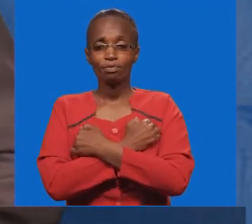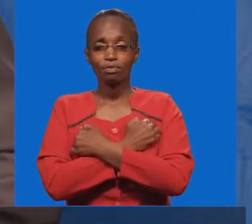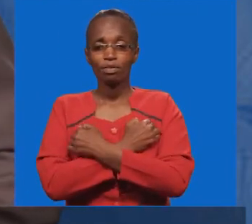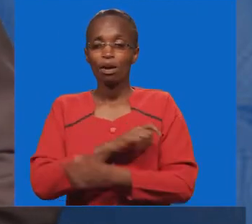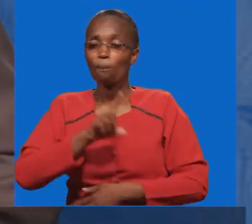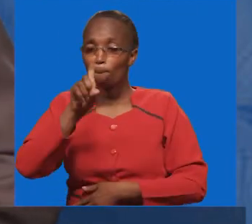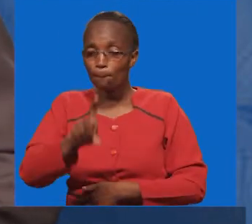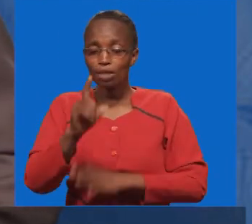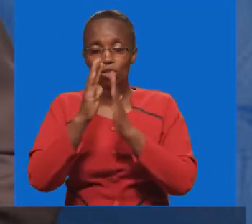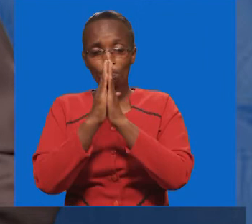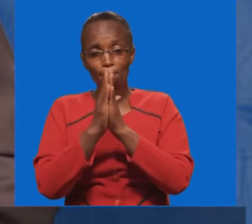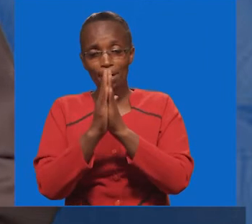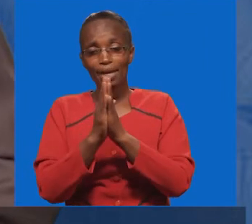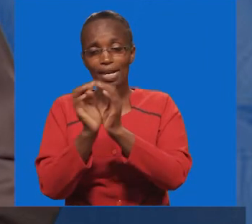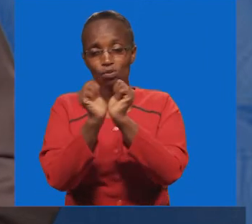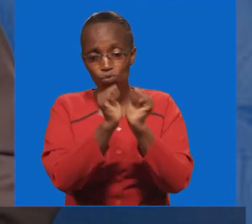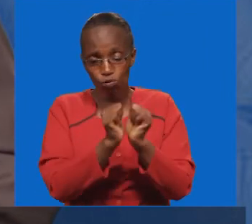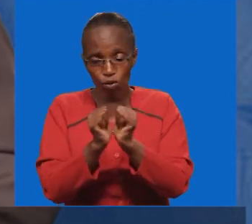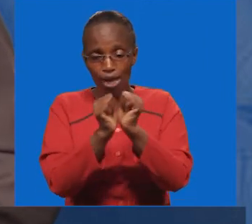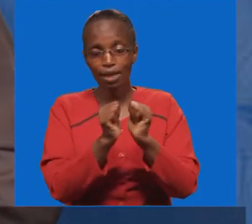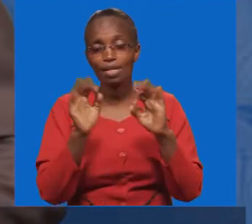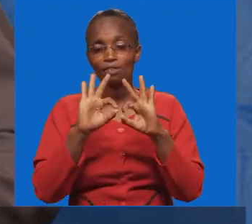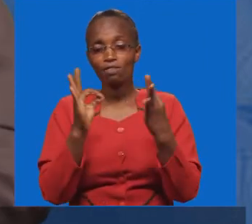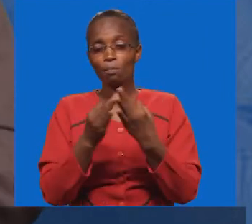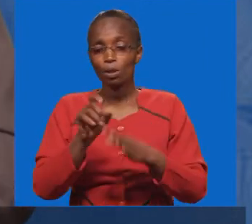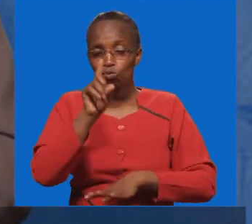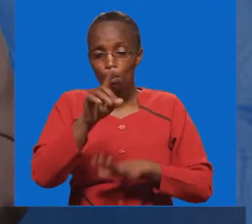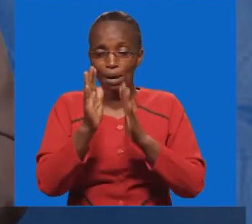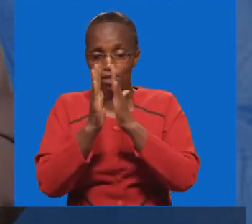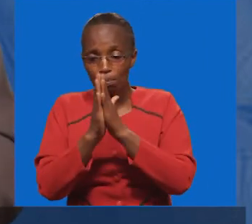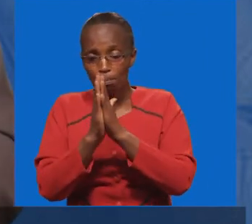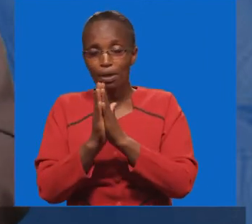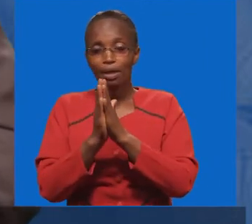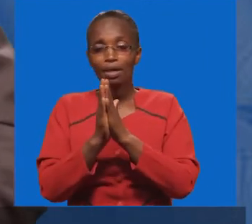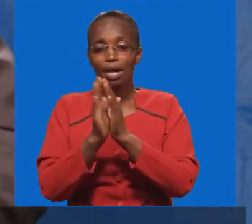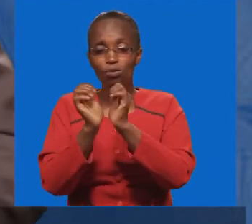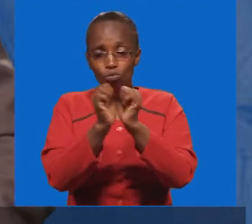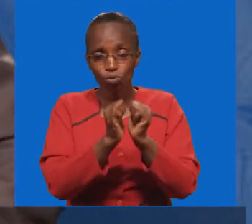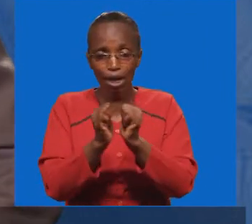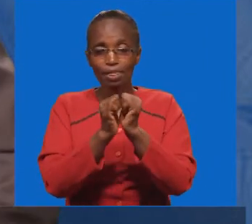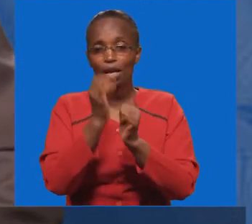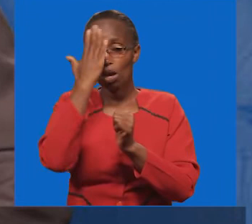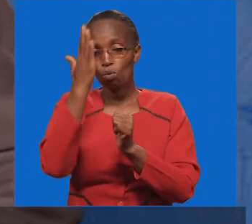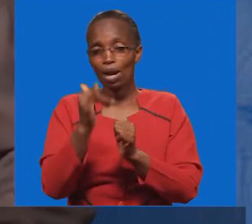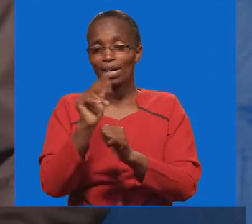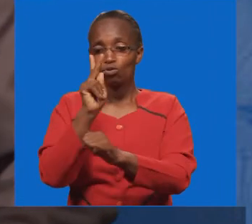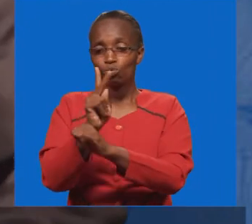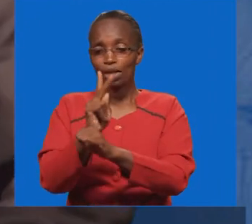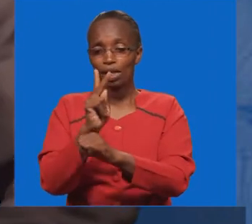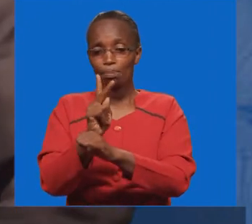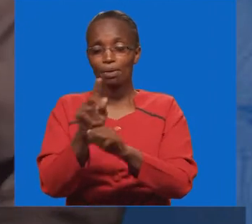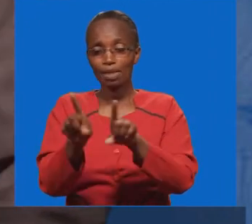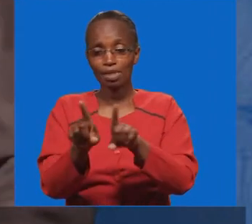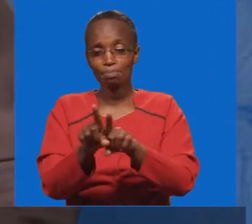kudumisha upendo, to sustain love, let's pray together as a family. Ni vizuri kuomba